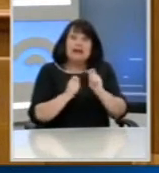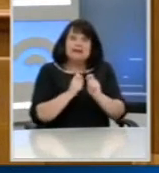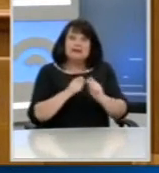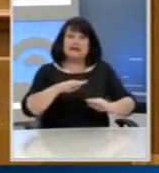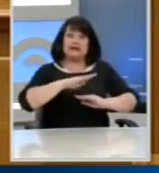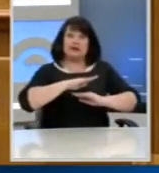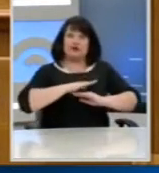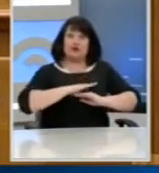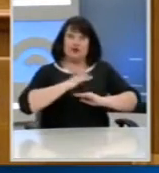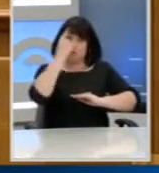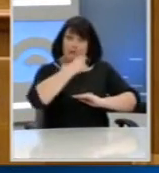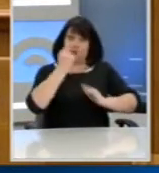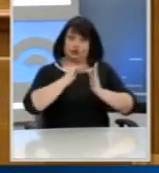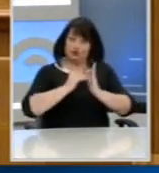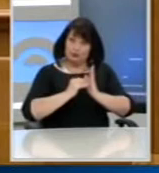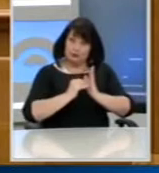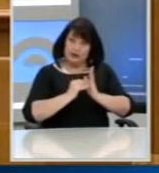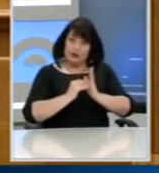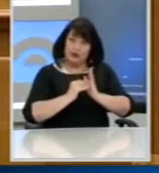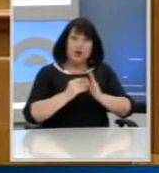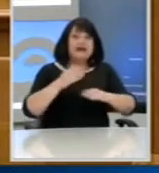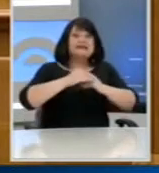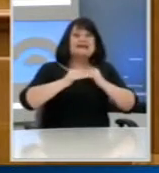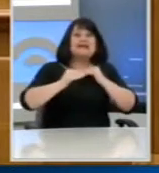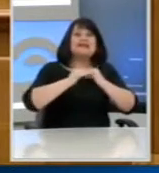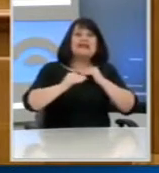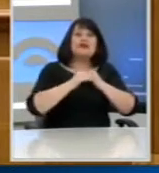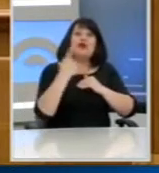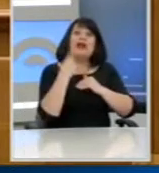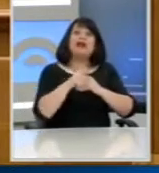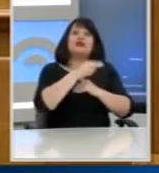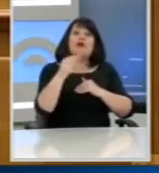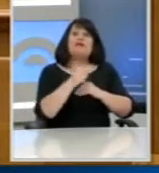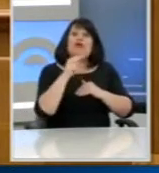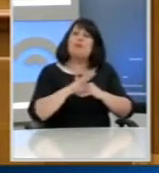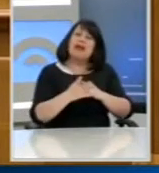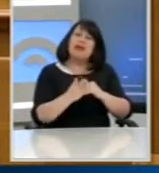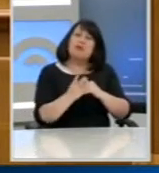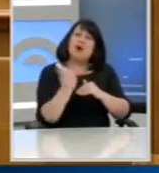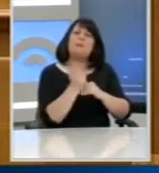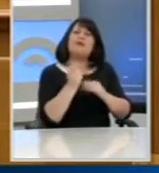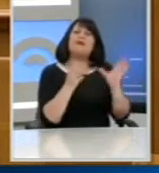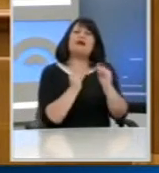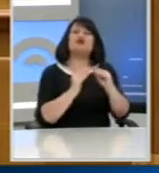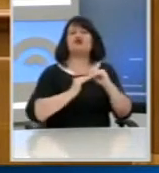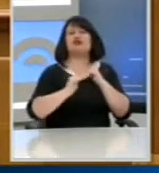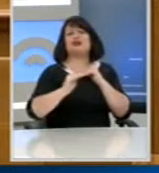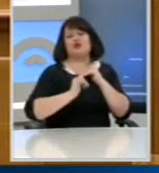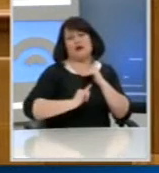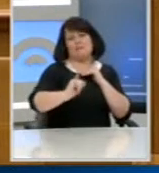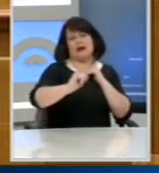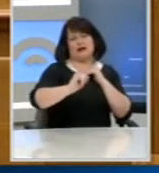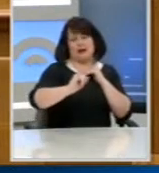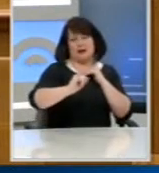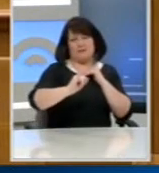στρατιωτικό προσωπικό του επιδόματος παραμεθωρίου ύψους 100 ευρώ περίπου. το οποίο σημειώνω θα λάβουν στην πλειοψηφία τους τα παραπάνω